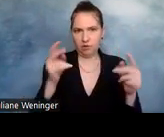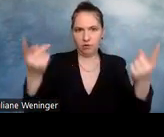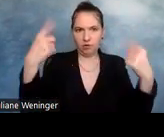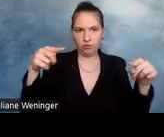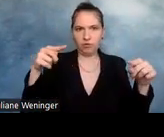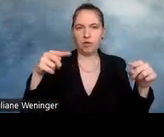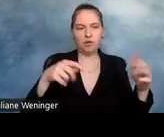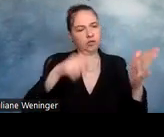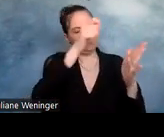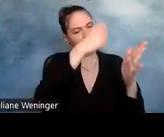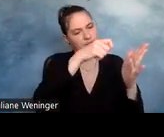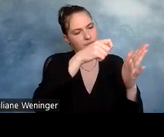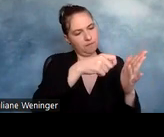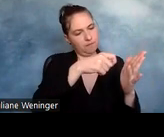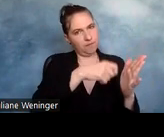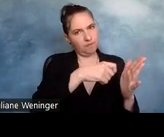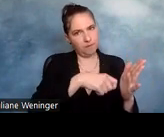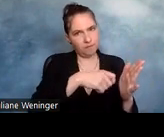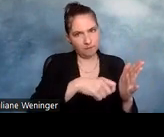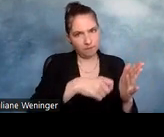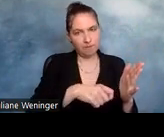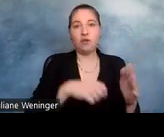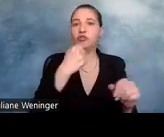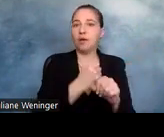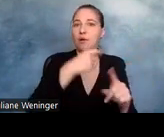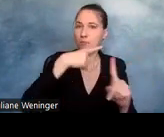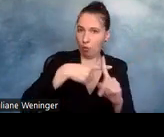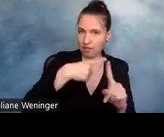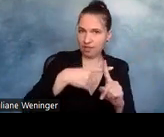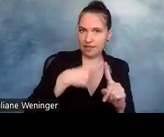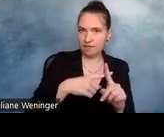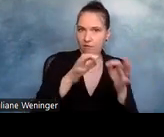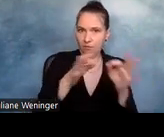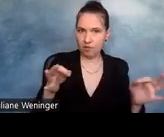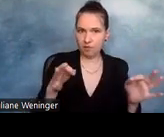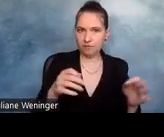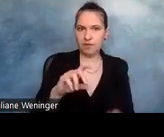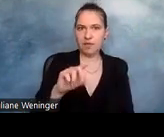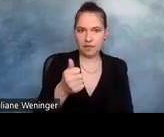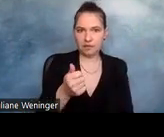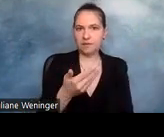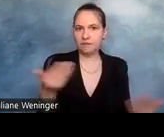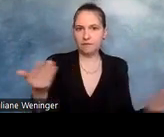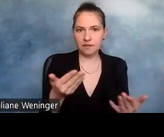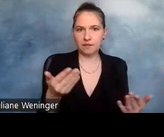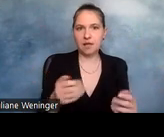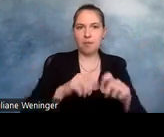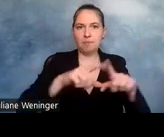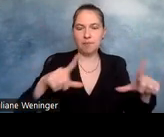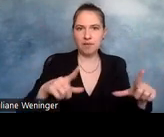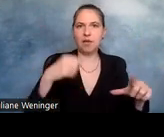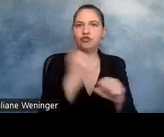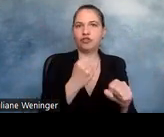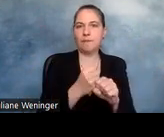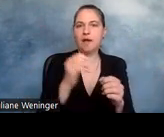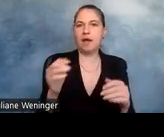einzelnen Checkpunkte, die sind immer positiv formuliert. Also Checkpunkt 1 ist zum Beispiel, Bilder haben jeweils einen Alternativtext. Dieser